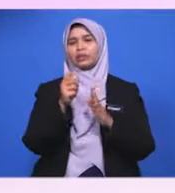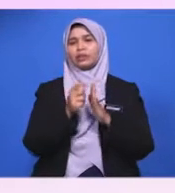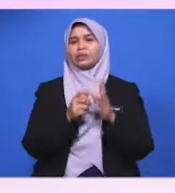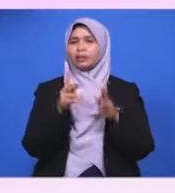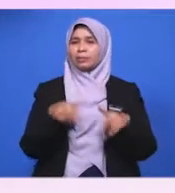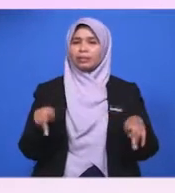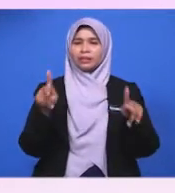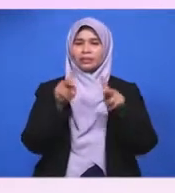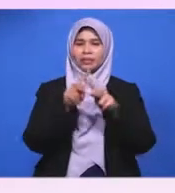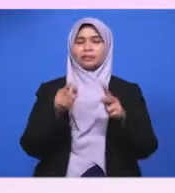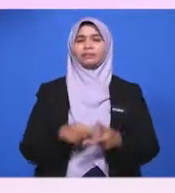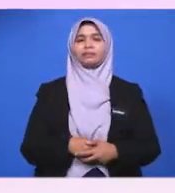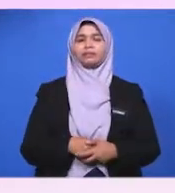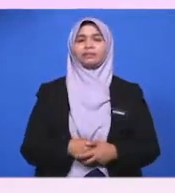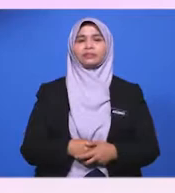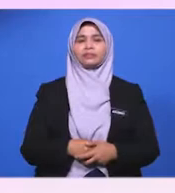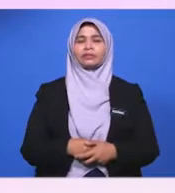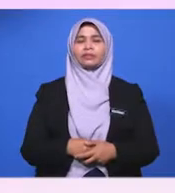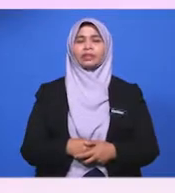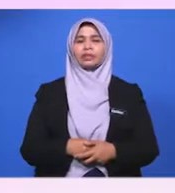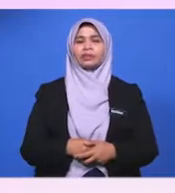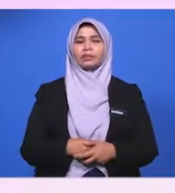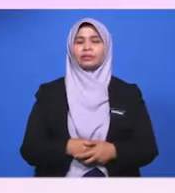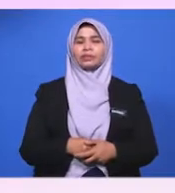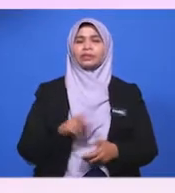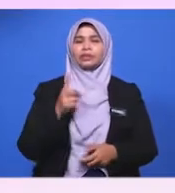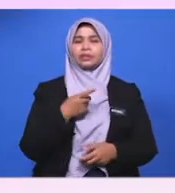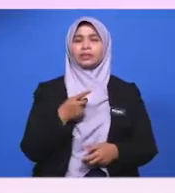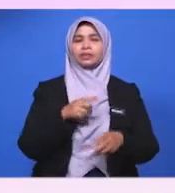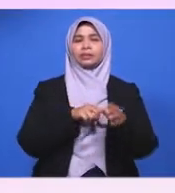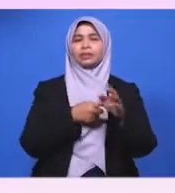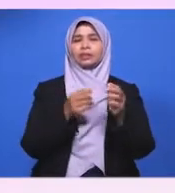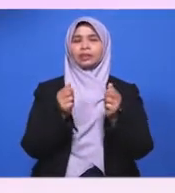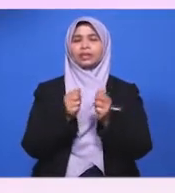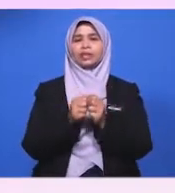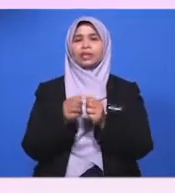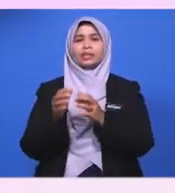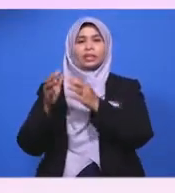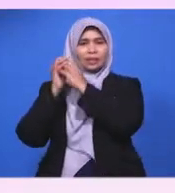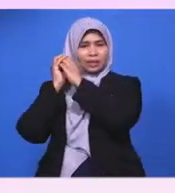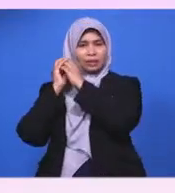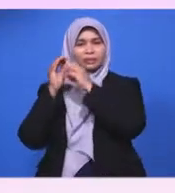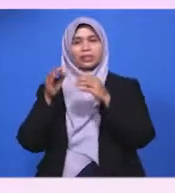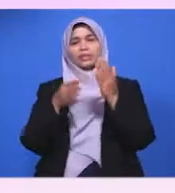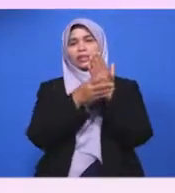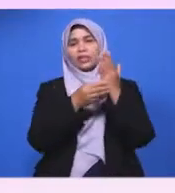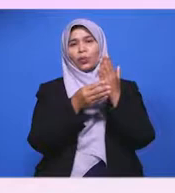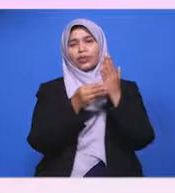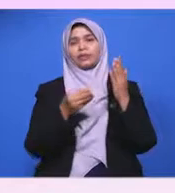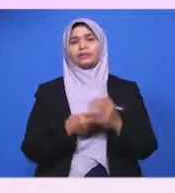terpenting. Baiklah murid-murid, kita mulakan dengan kelapa sawit di